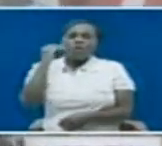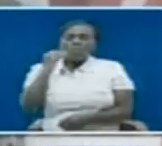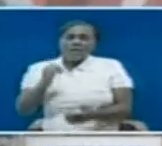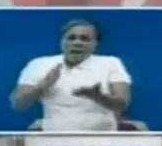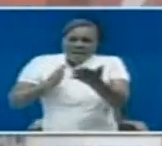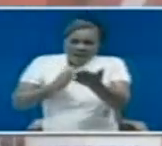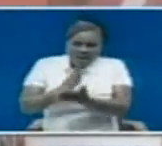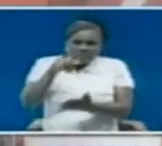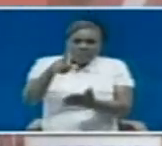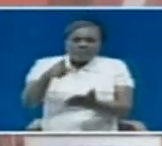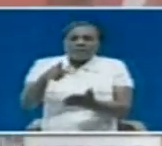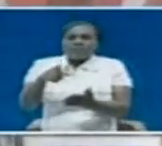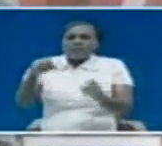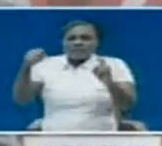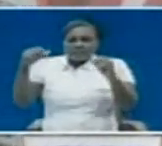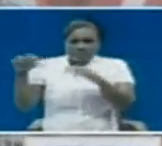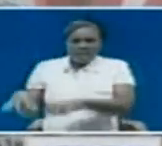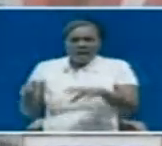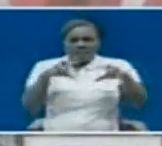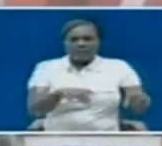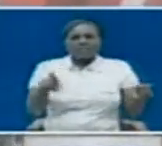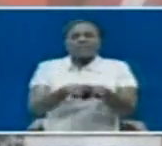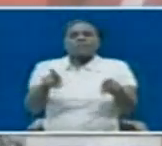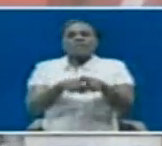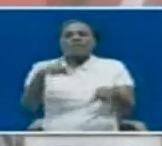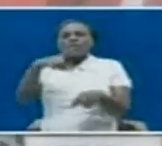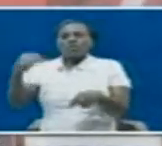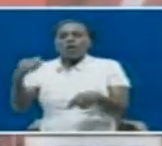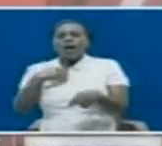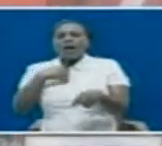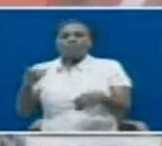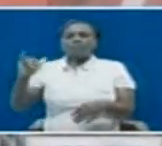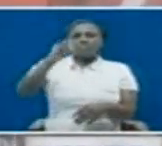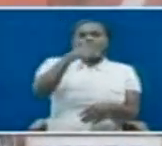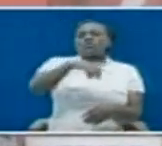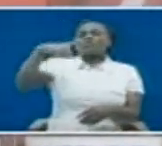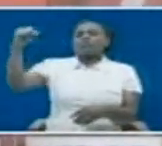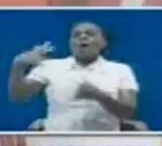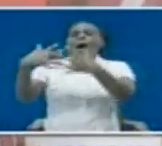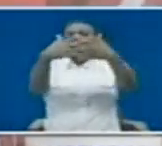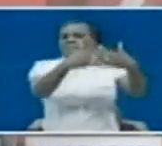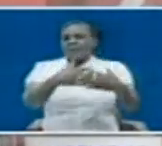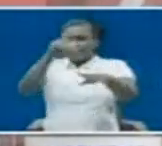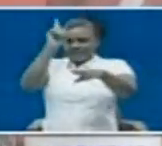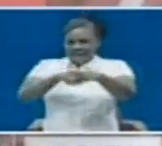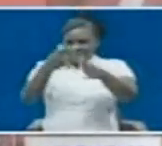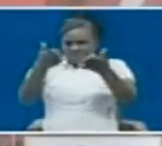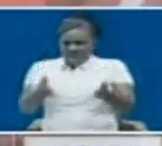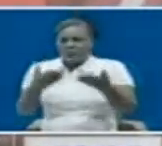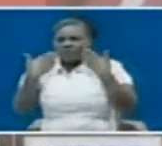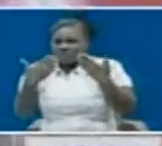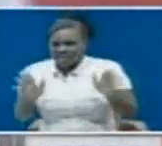haki wanawenzia waumie, na wako unampeleka unamtia kwenye ndege ukampeleka Amerika, wakati huo